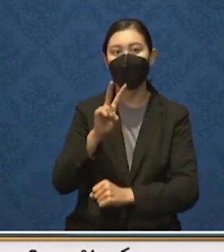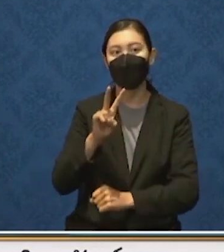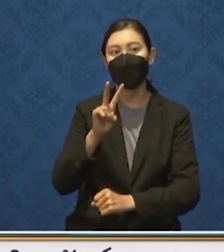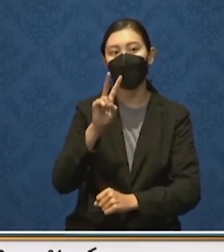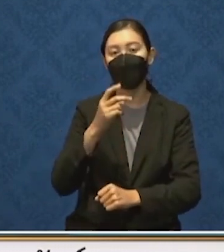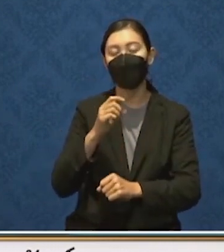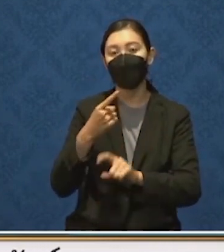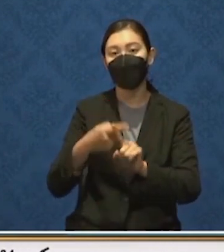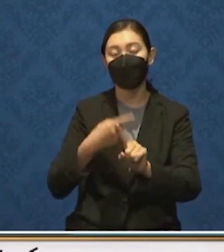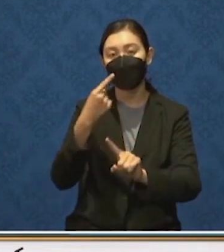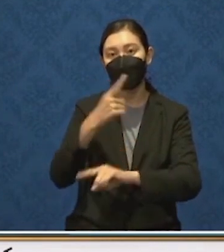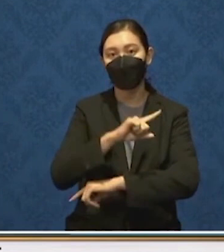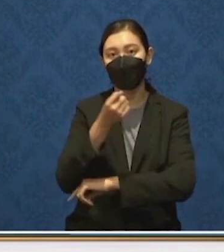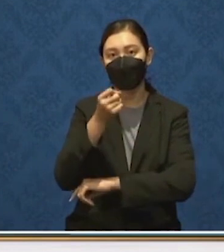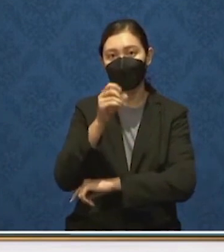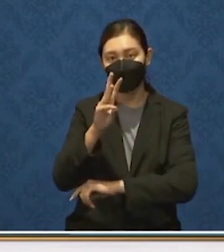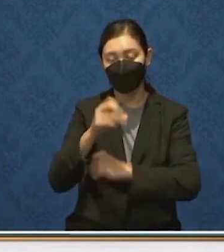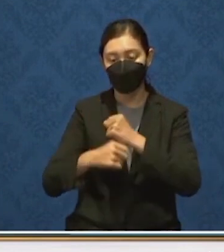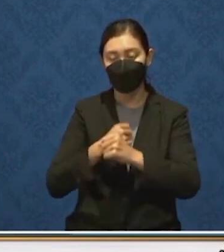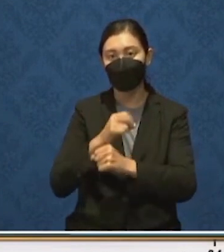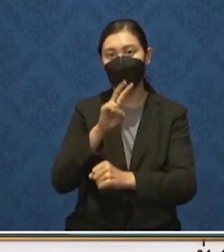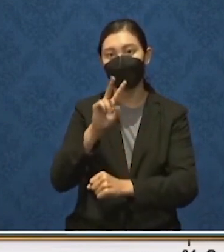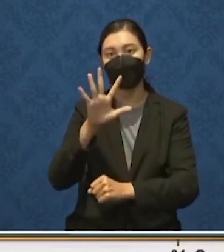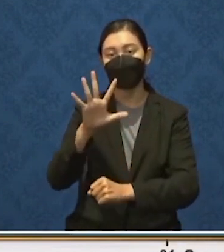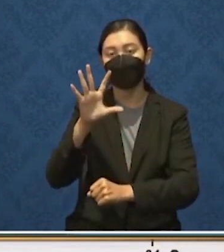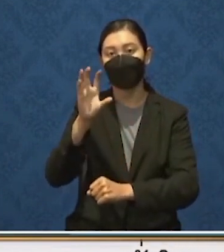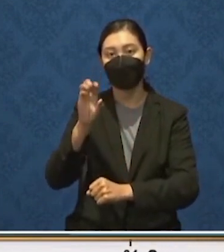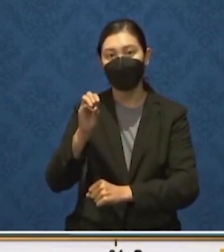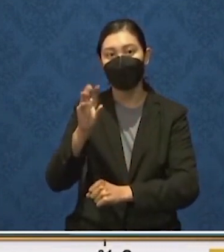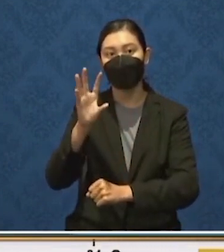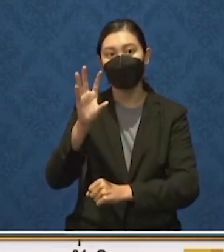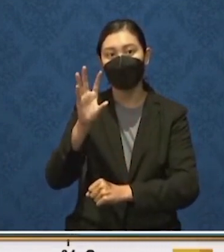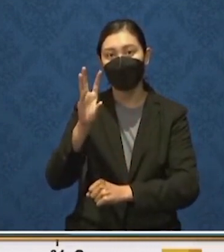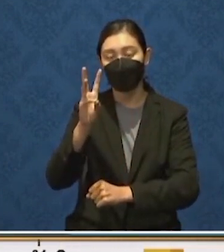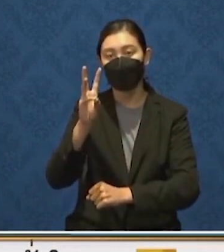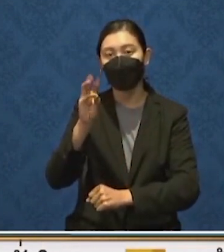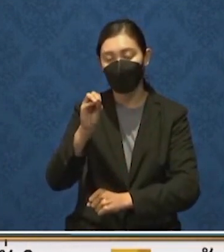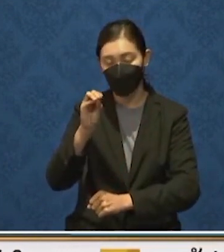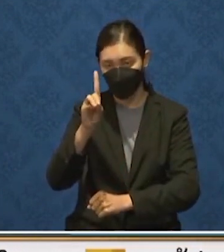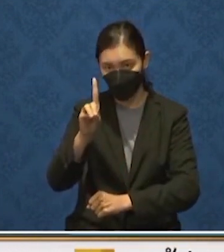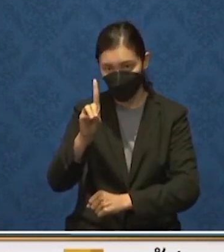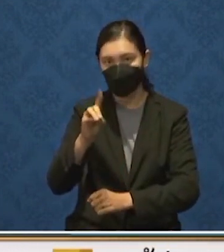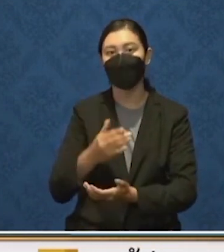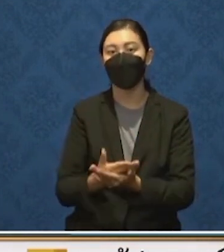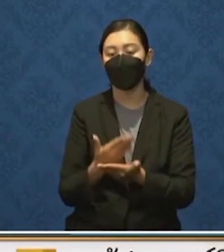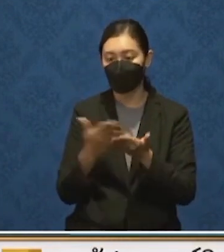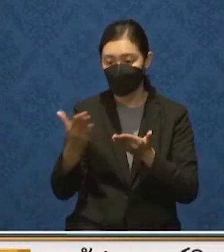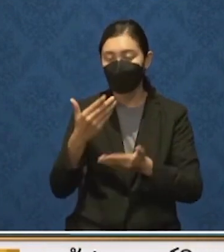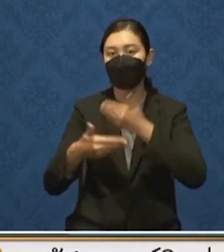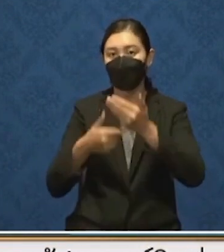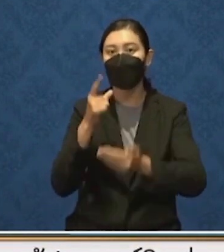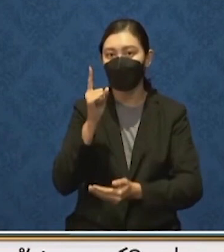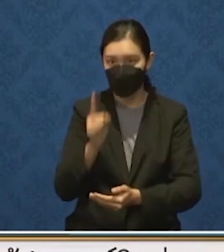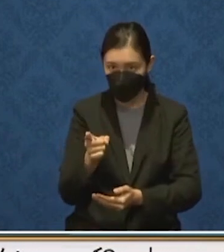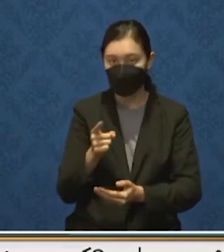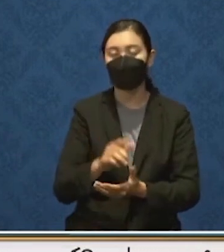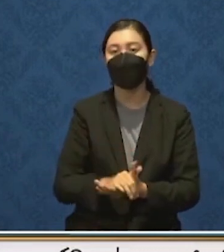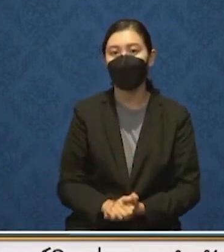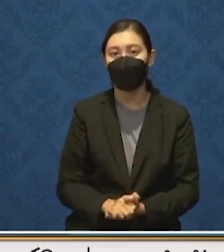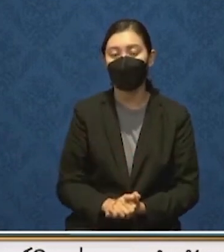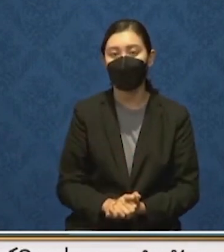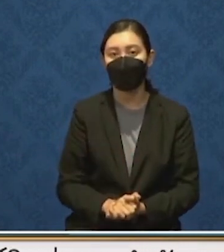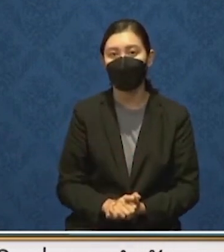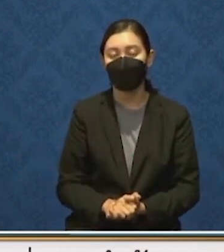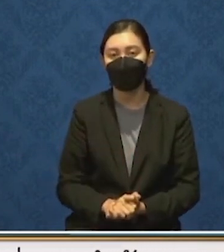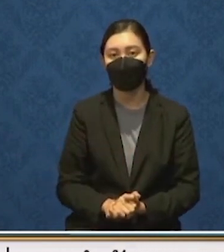้อยมีหลกฐานยืนยันจากธนาคาร ธนชาติ สาขาวิวิรำซึ่ถ้